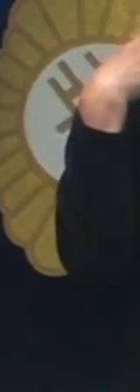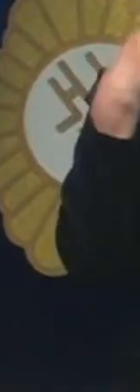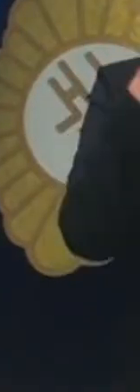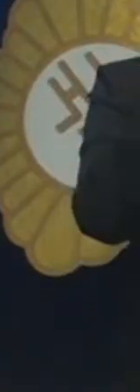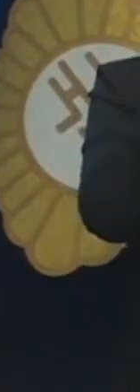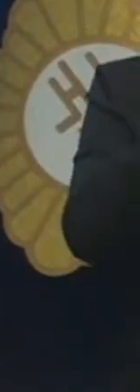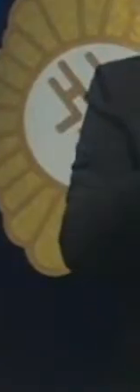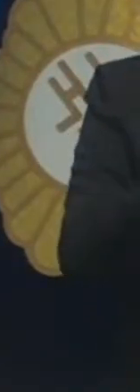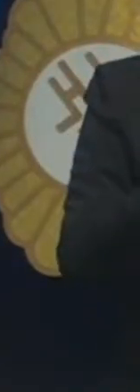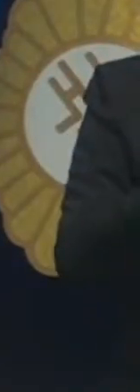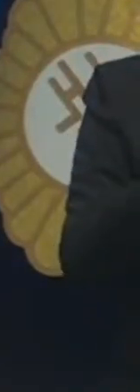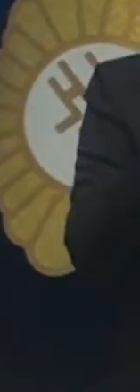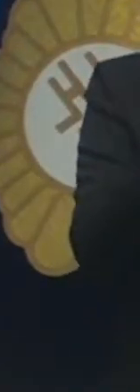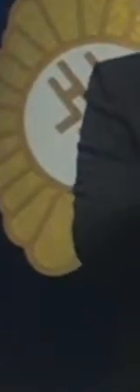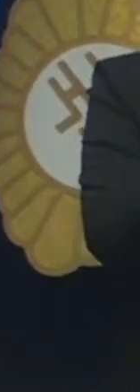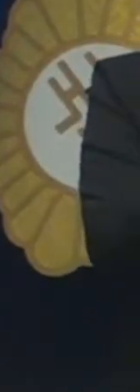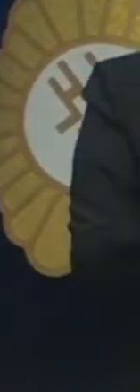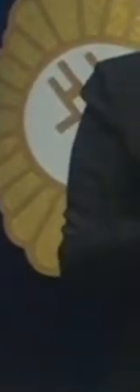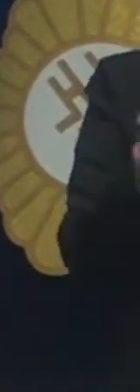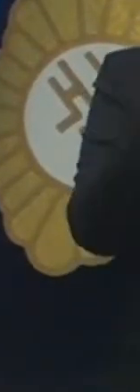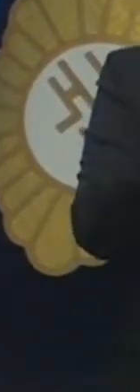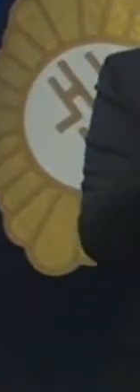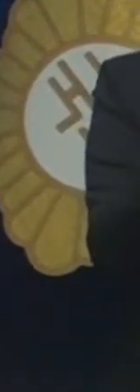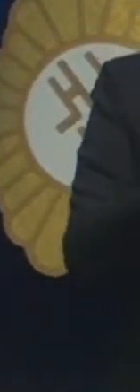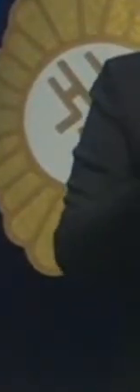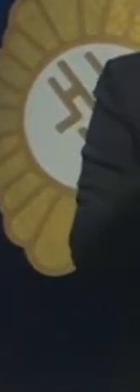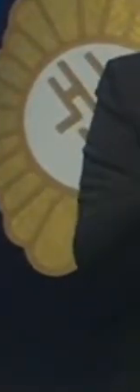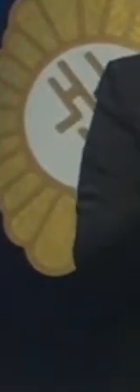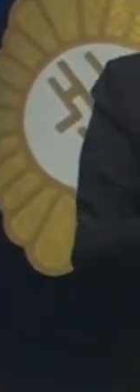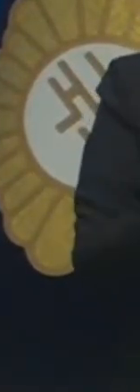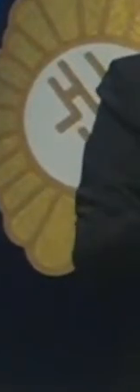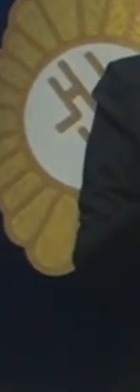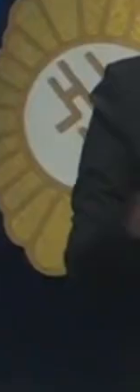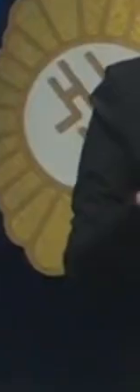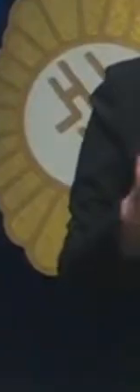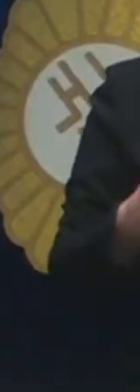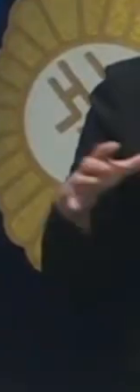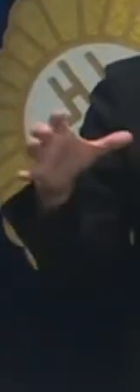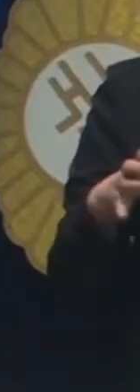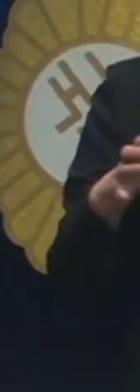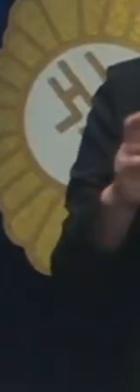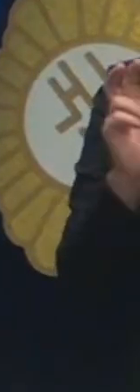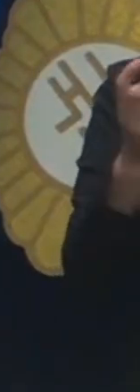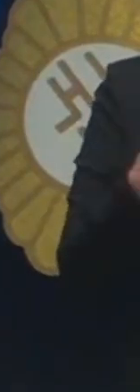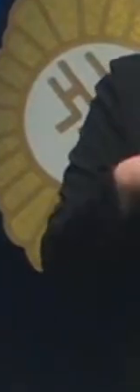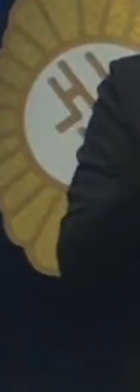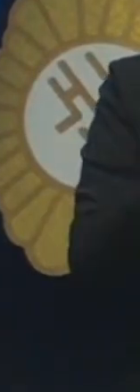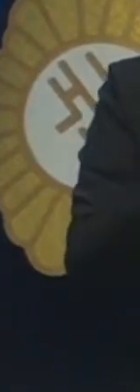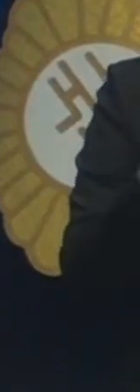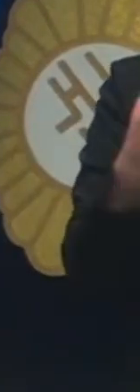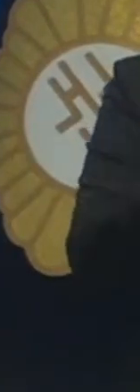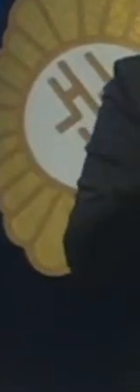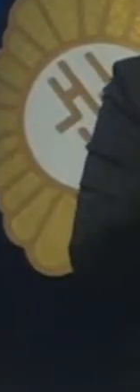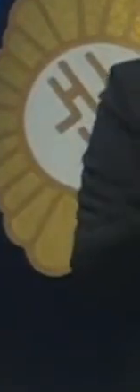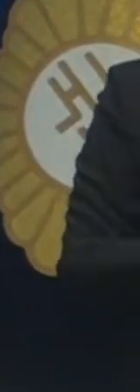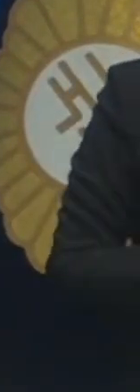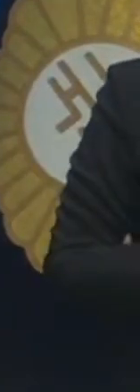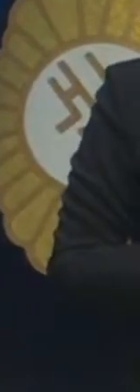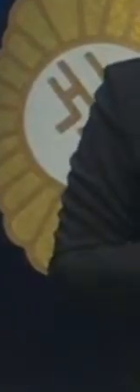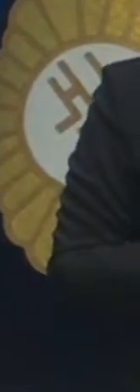회사를 정상화시킬 수 있도록 노동자, 협력업체 그리고 국민의 편에 서서 싸워나가겠습니다.